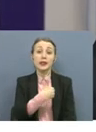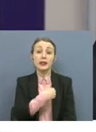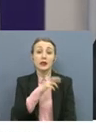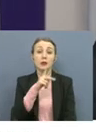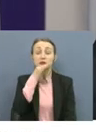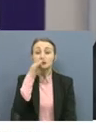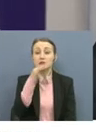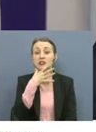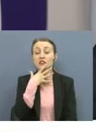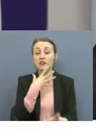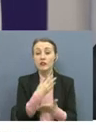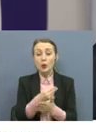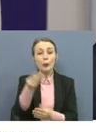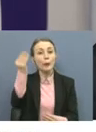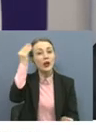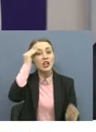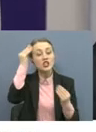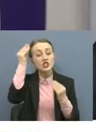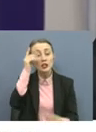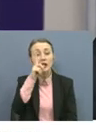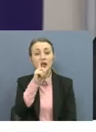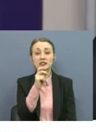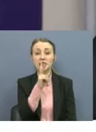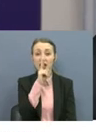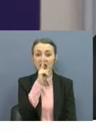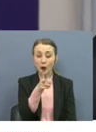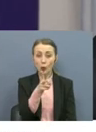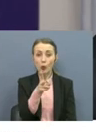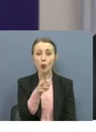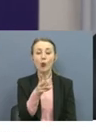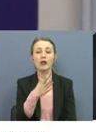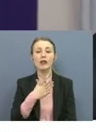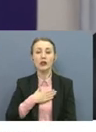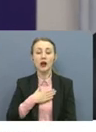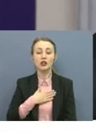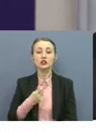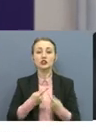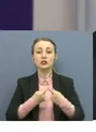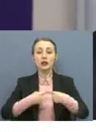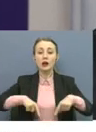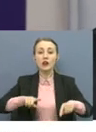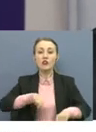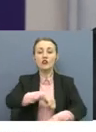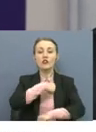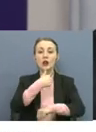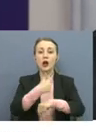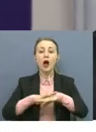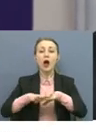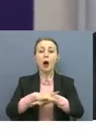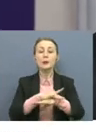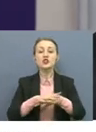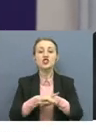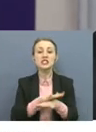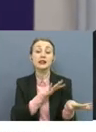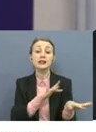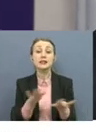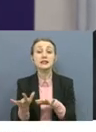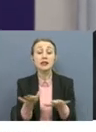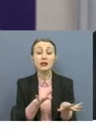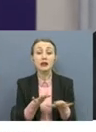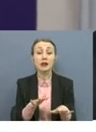4 партия мүшесі мәслихат депутаттары болып кетті. Біз